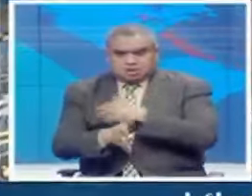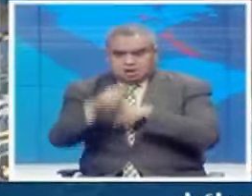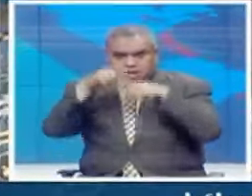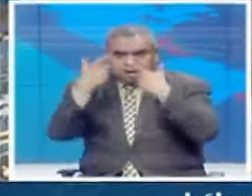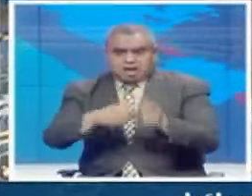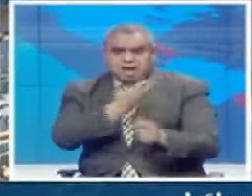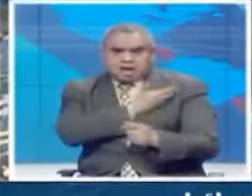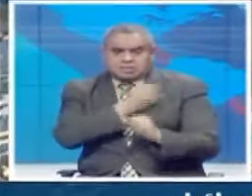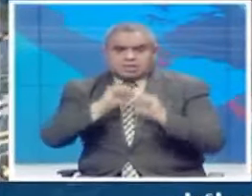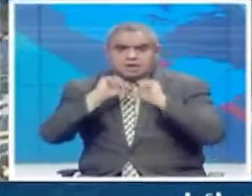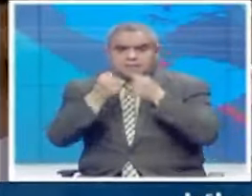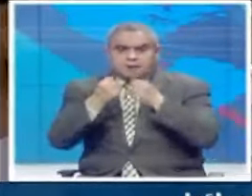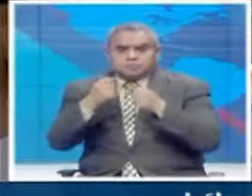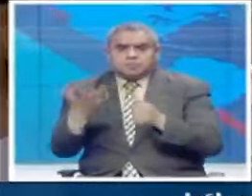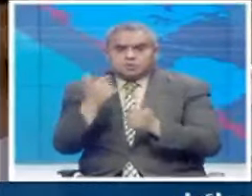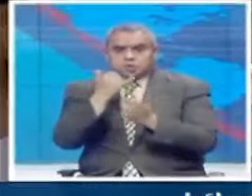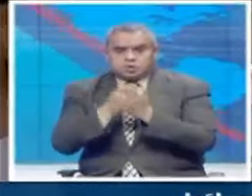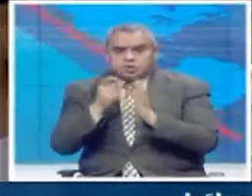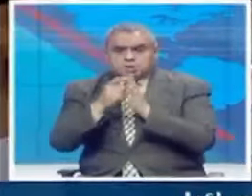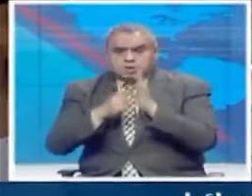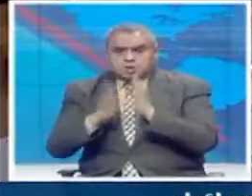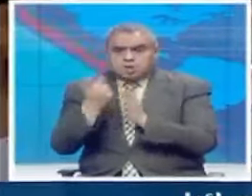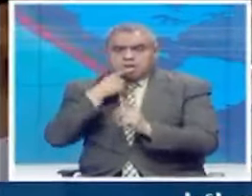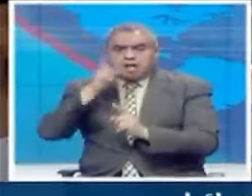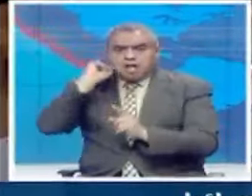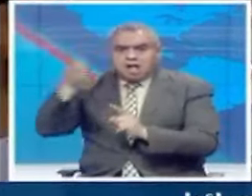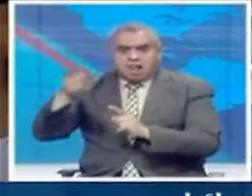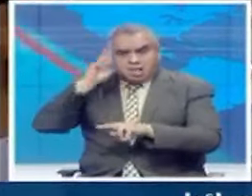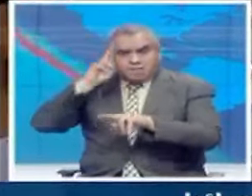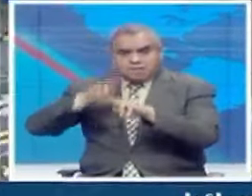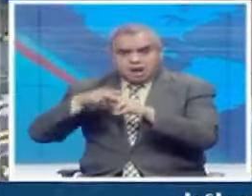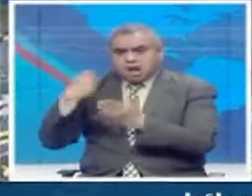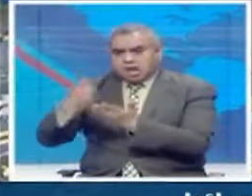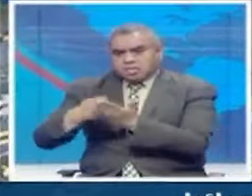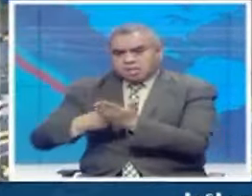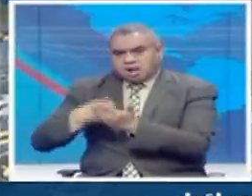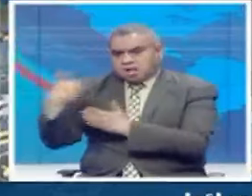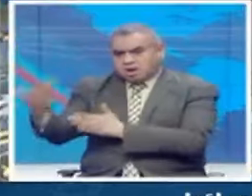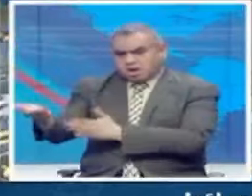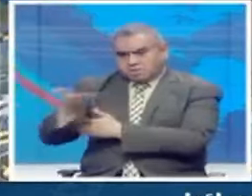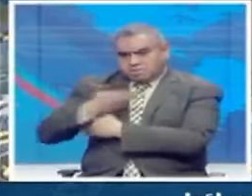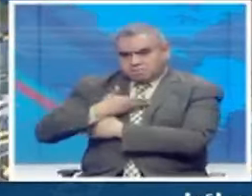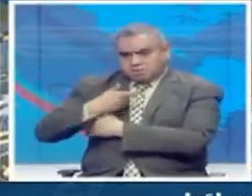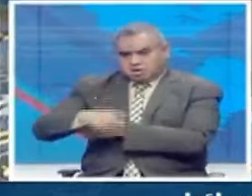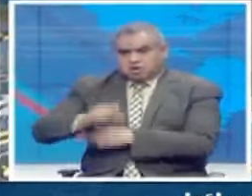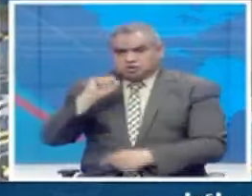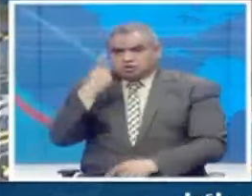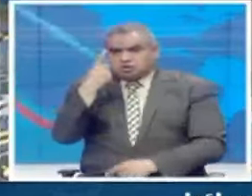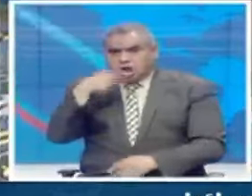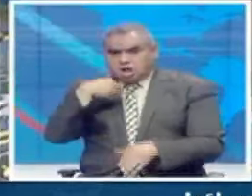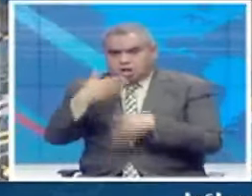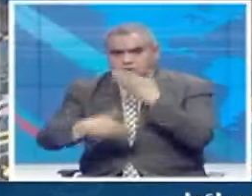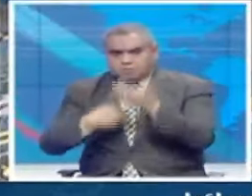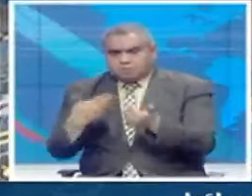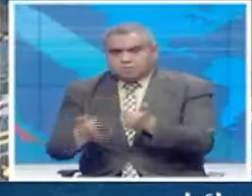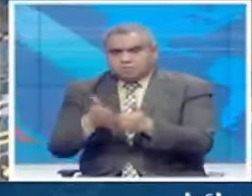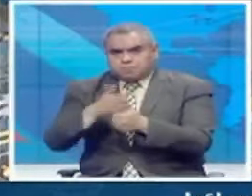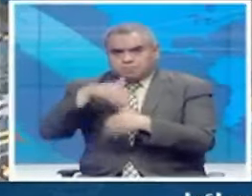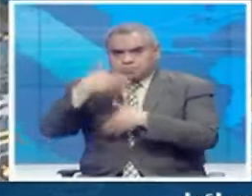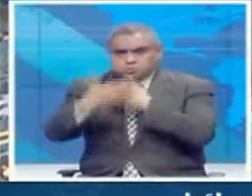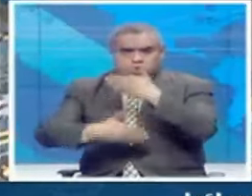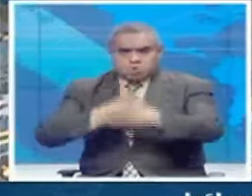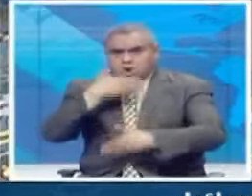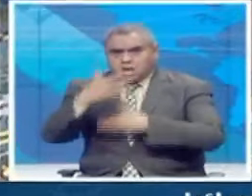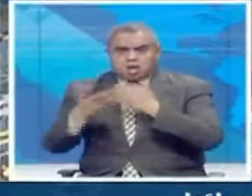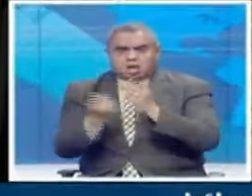غزة. كما قالت إنه على إسرائيل تقديم تقرير إلى المحكمة في غضون شهر واحد حول ما تفعله